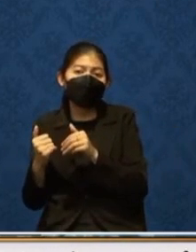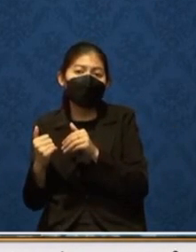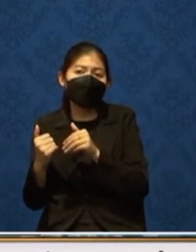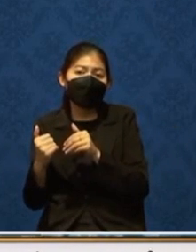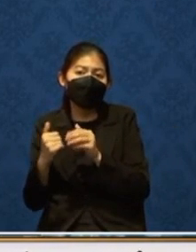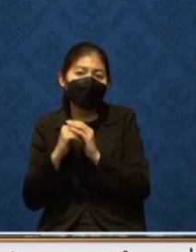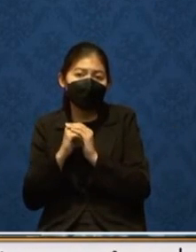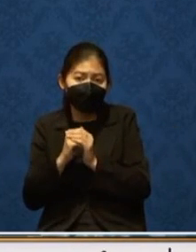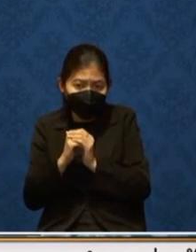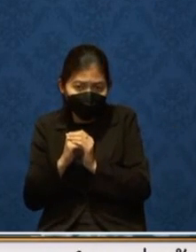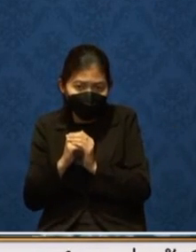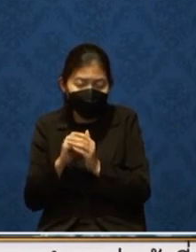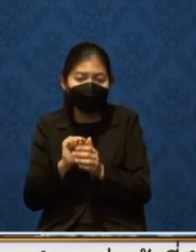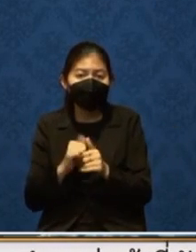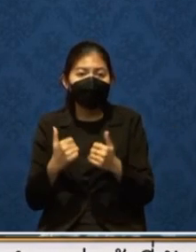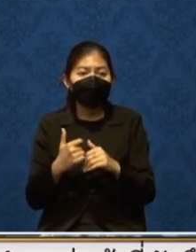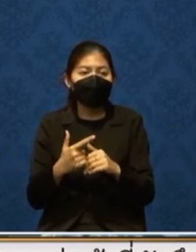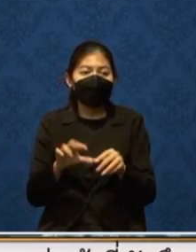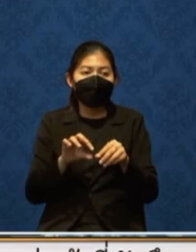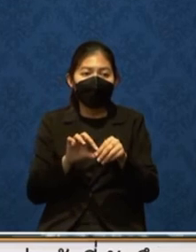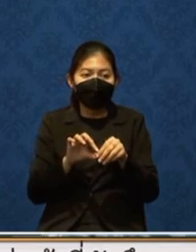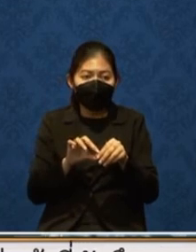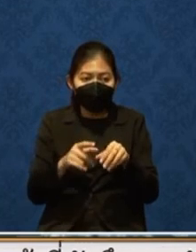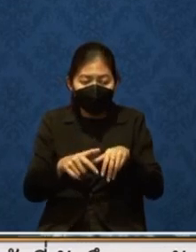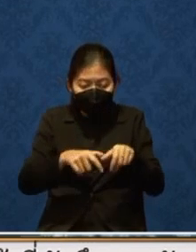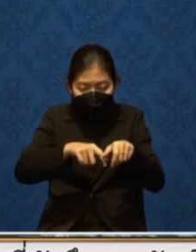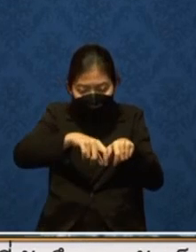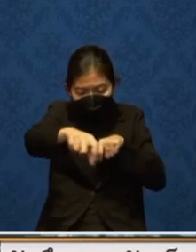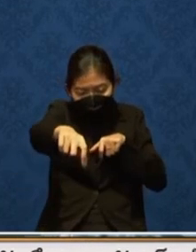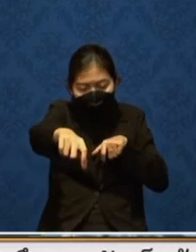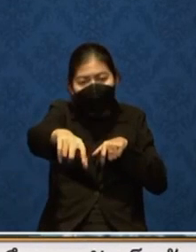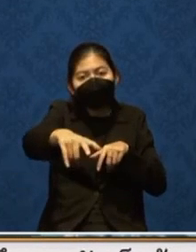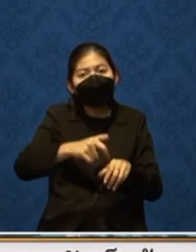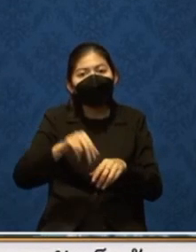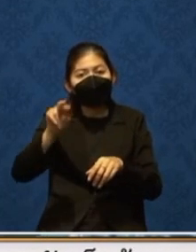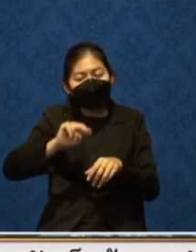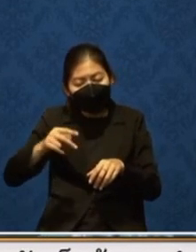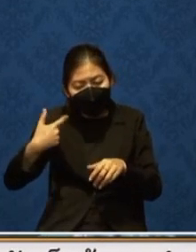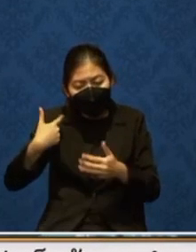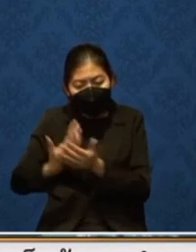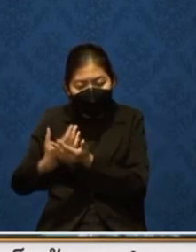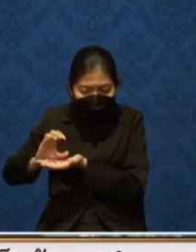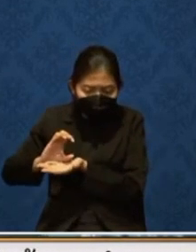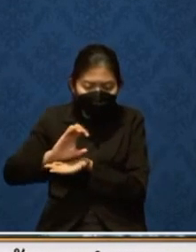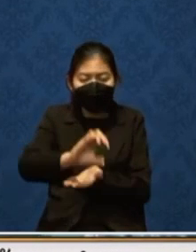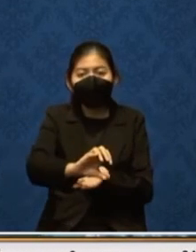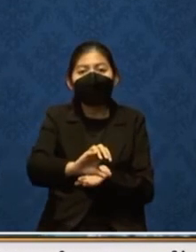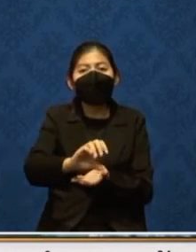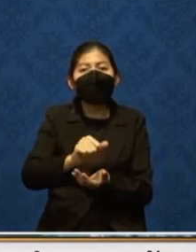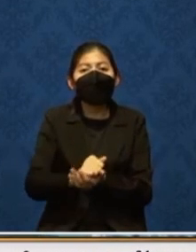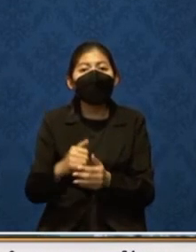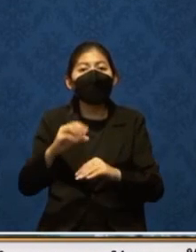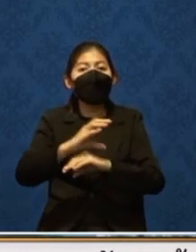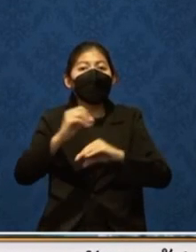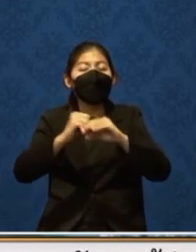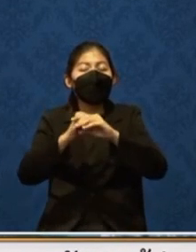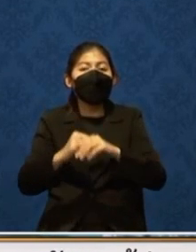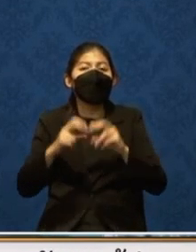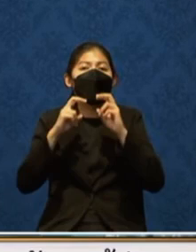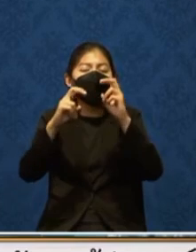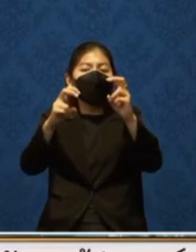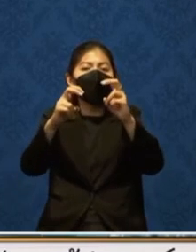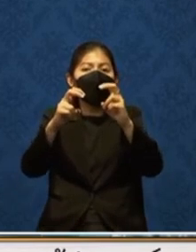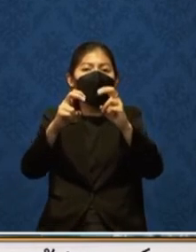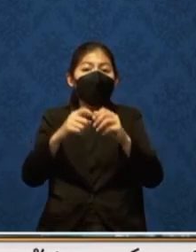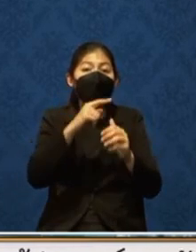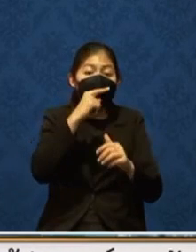อัี้คอประเด็ของความเร็วสงสุดนะครับนี่คือขนาดลางประโยช์การใช้สอยแลวกการลงทุนอัี้คอโรงการรถไฟความเร็วสงทเรีกกวารถไ